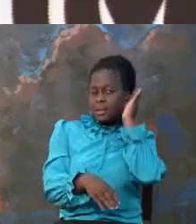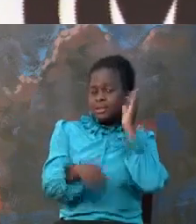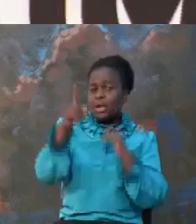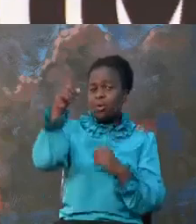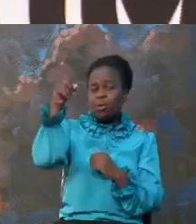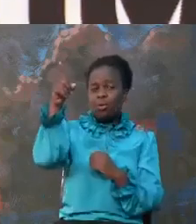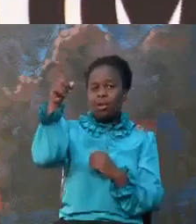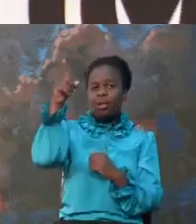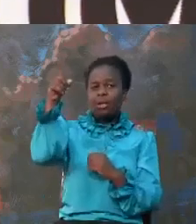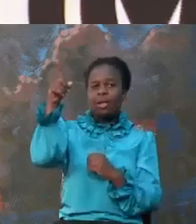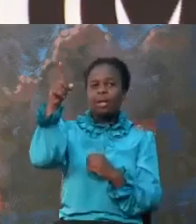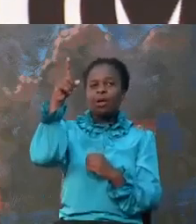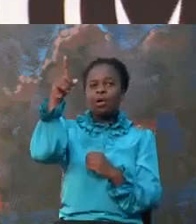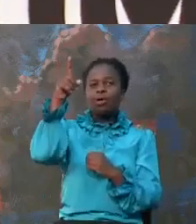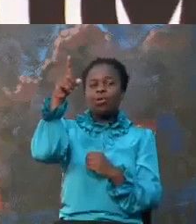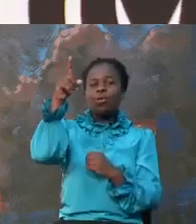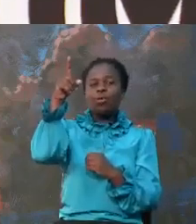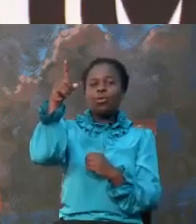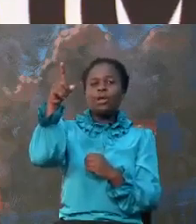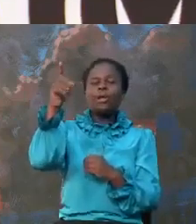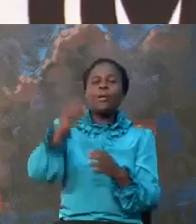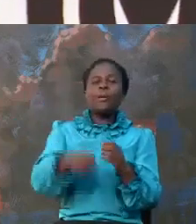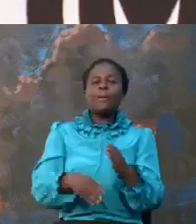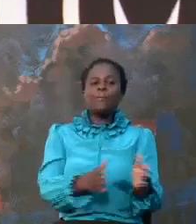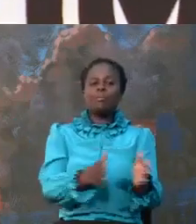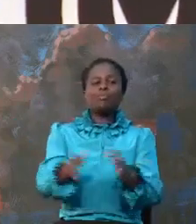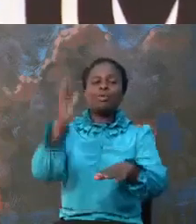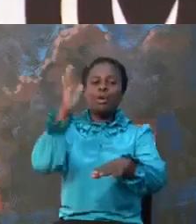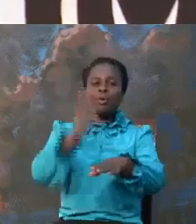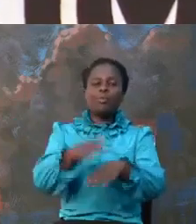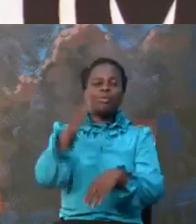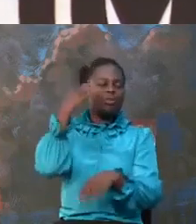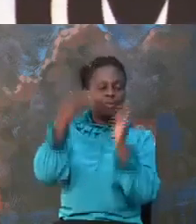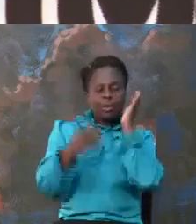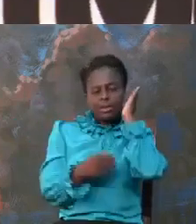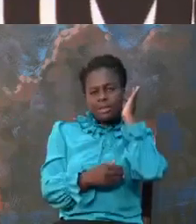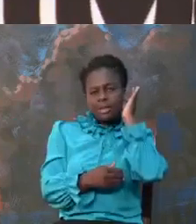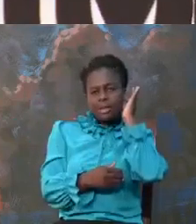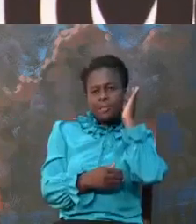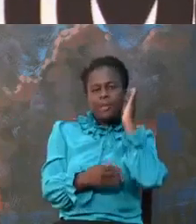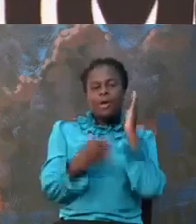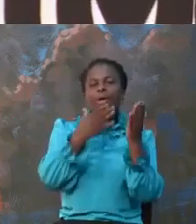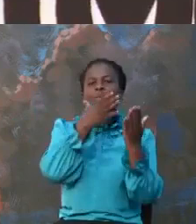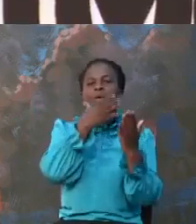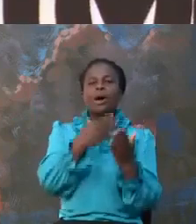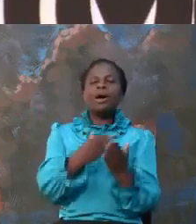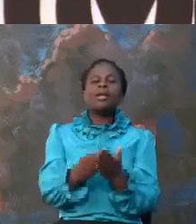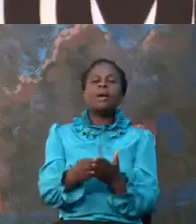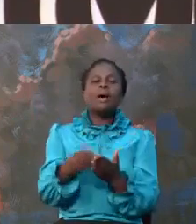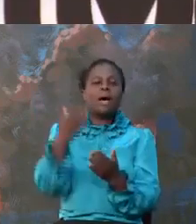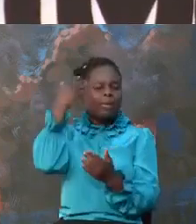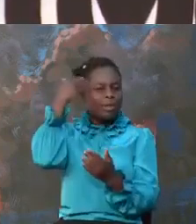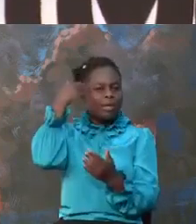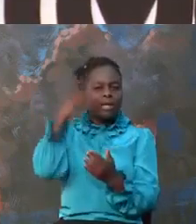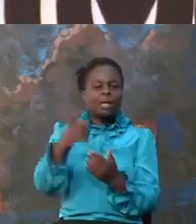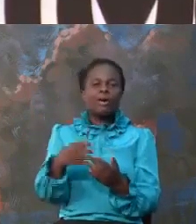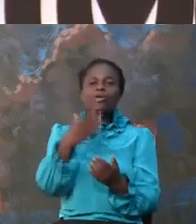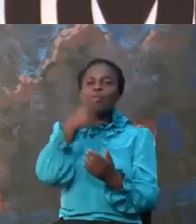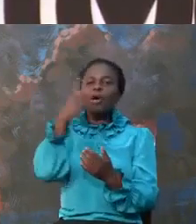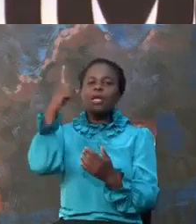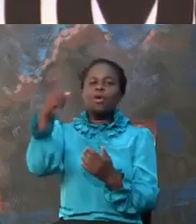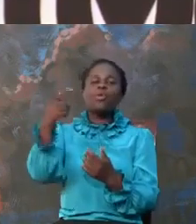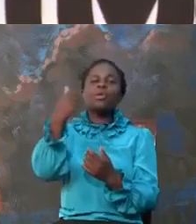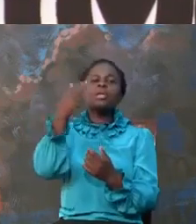kule, hata kule mtu wa umbu kule tumewasikia. Bwana amewajalia watu wa Bwana kule Tarime, tunasikia habari